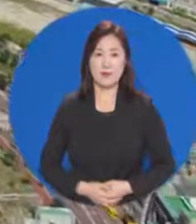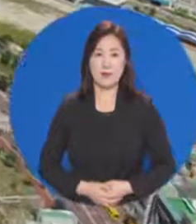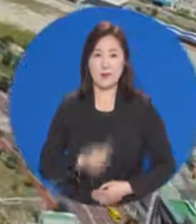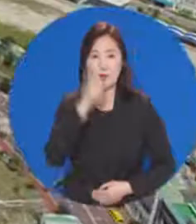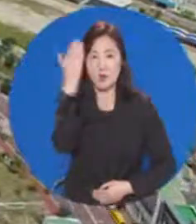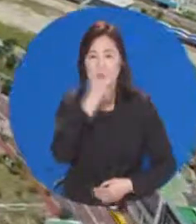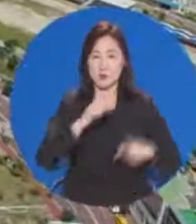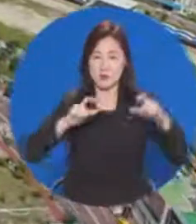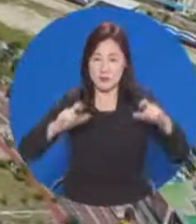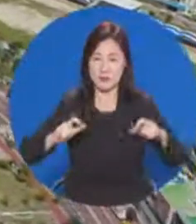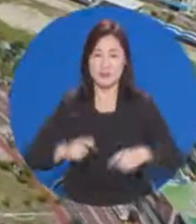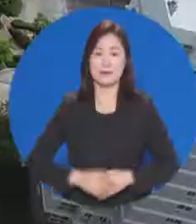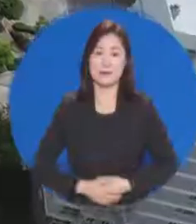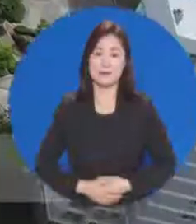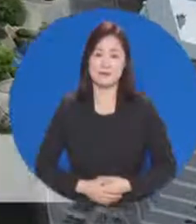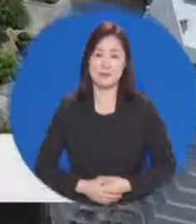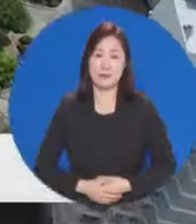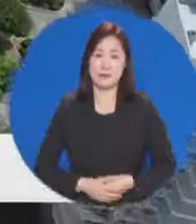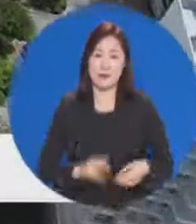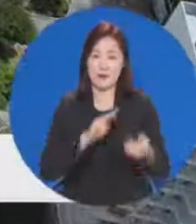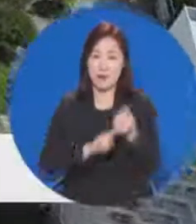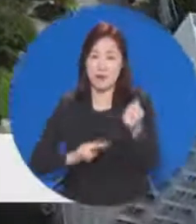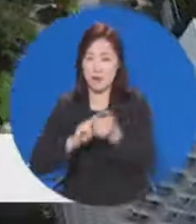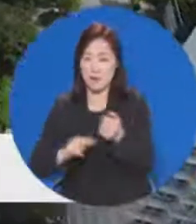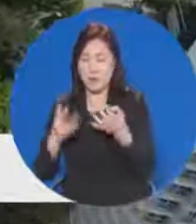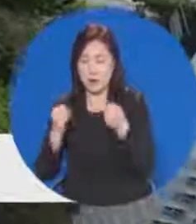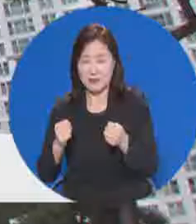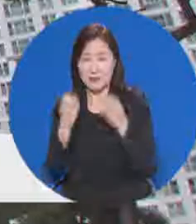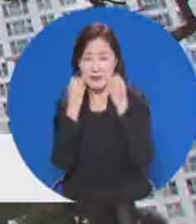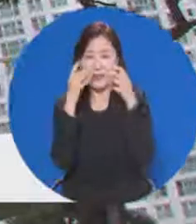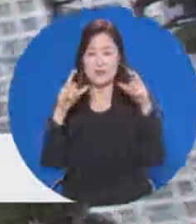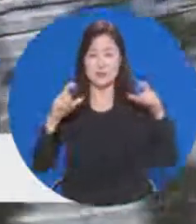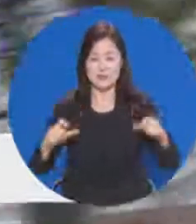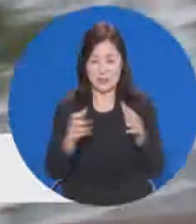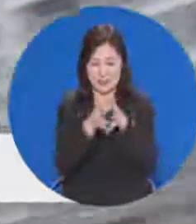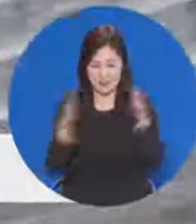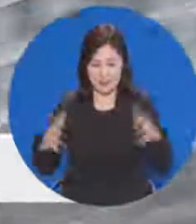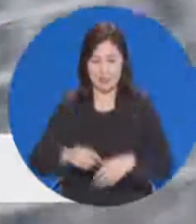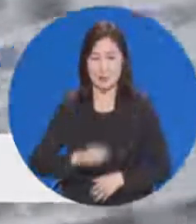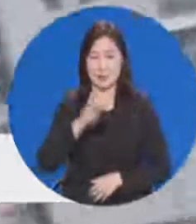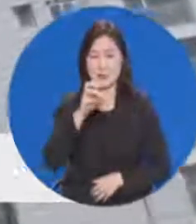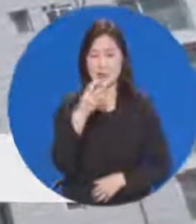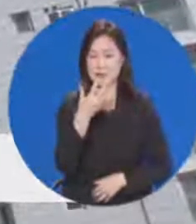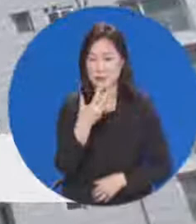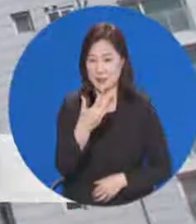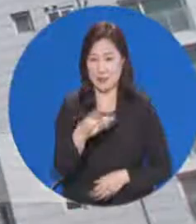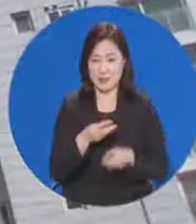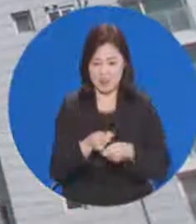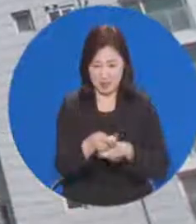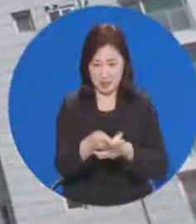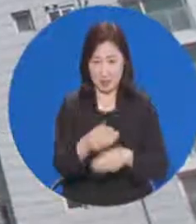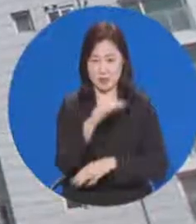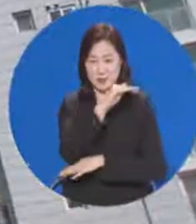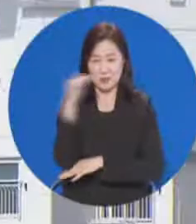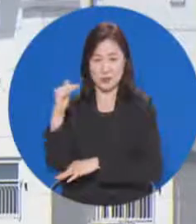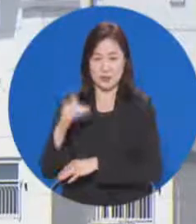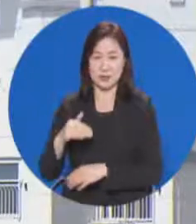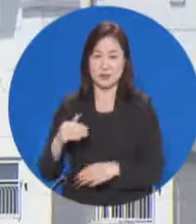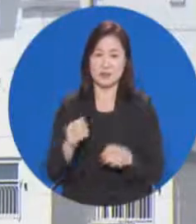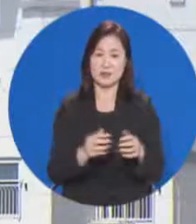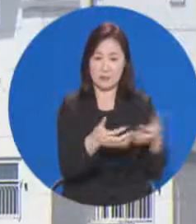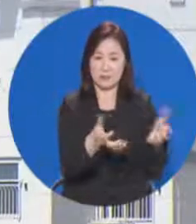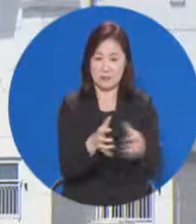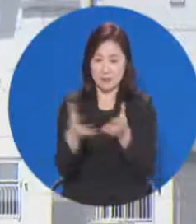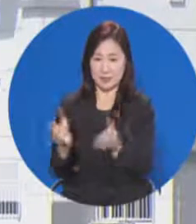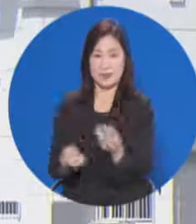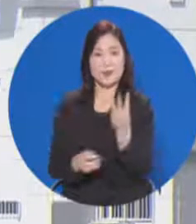여수에서 거래가 가장 활발했던 신도심 지역 아파트입니다. 전용 면적 84제곱미터를 기준으로 인근 3개 단지의 거래